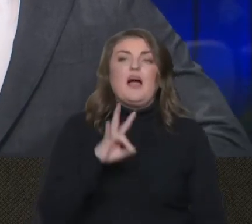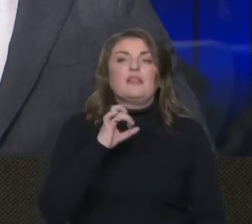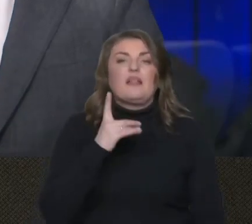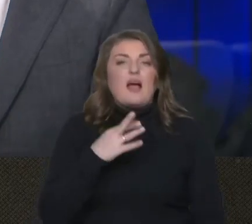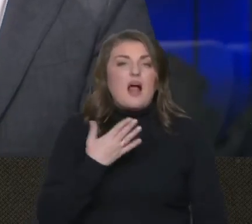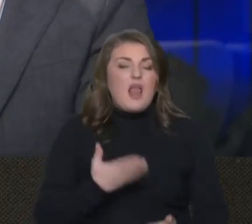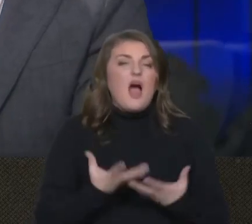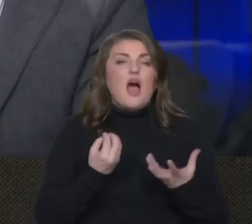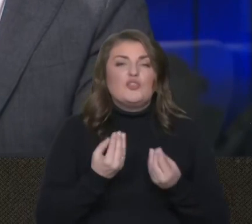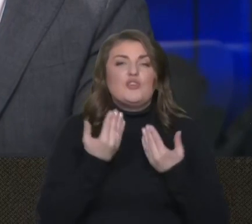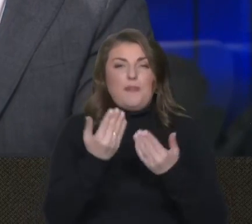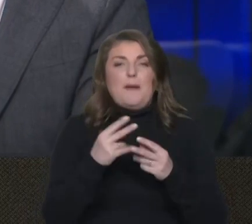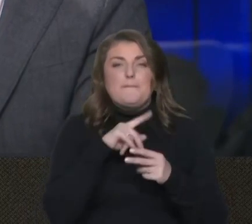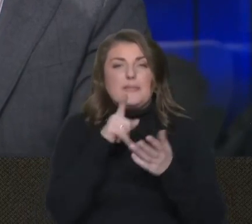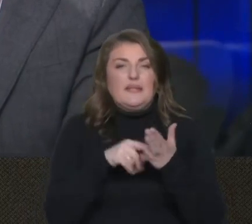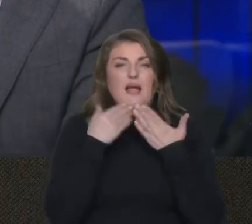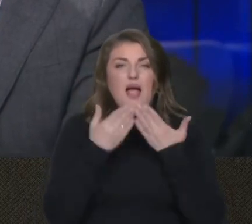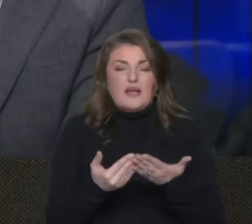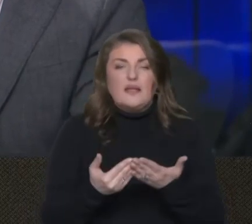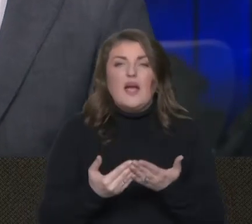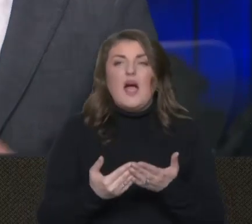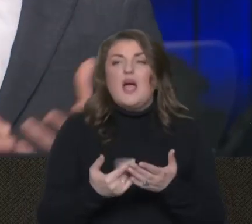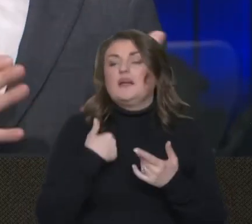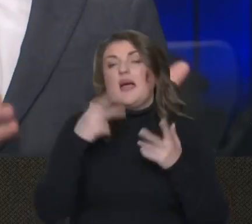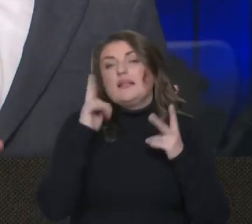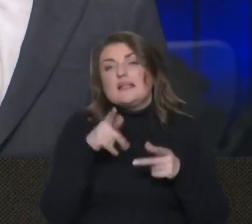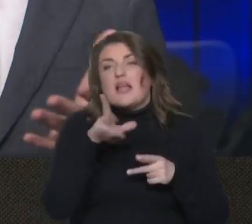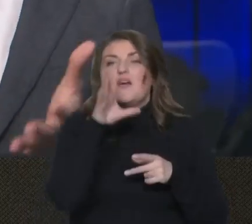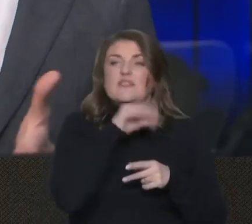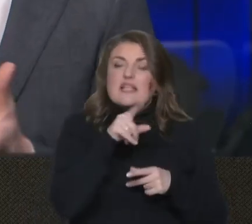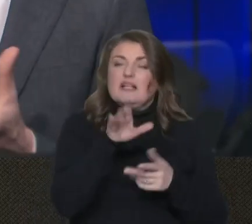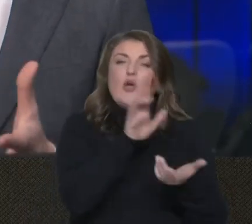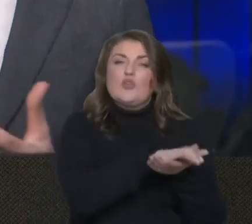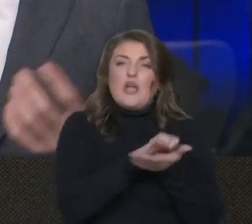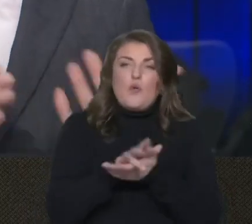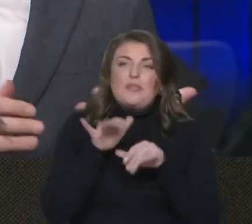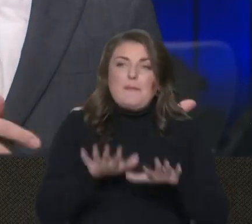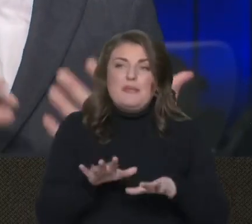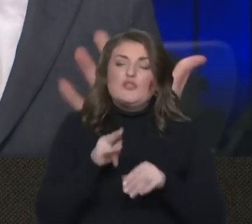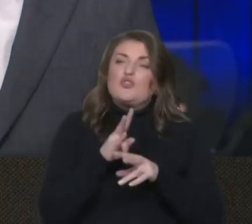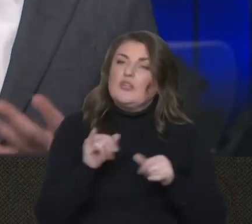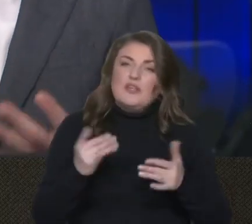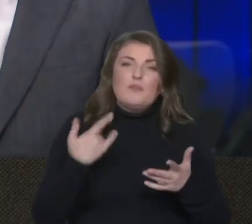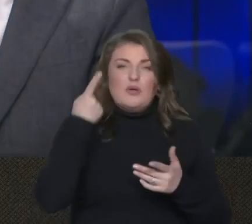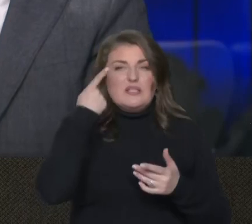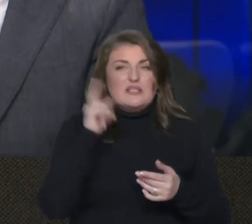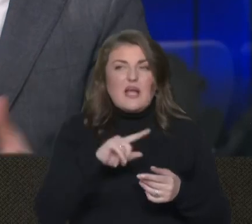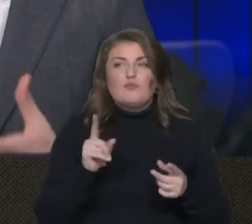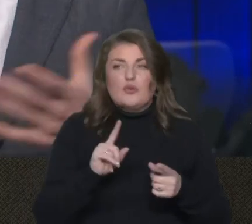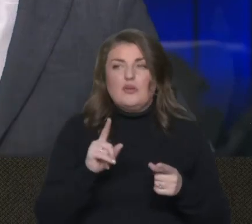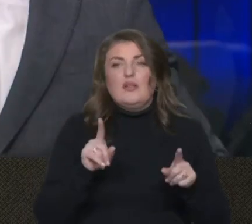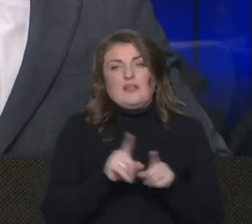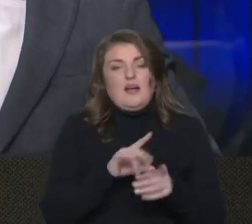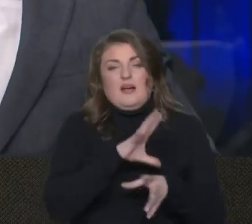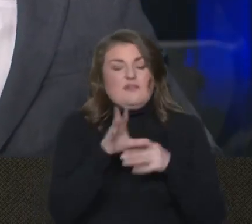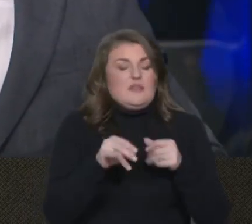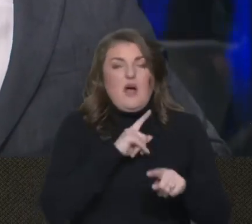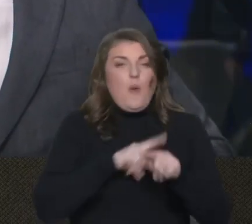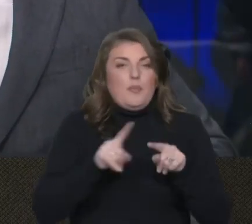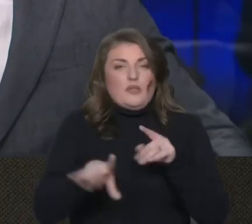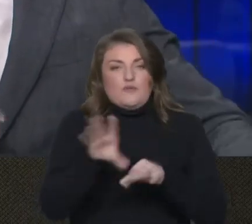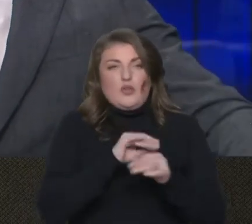і ще маю до тебе питання. Власне, я не знаю, встигла ти ознайомитись на місці чи ні, бо знаємо, що от так все оперативно